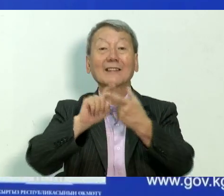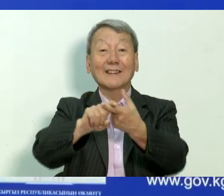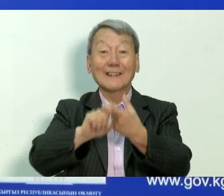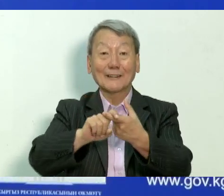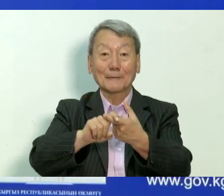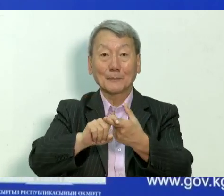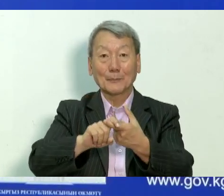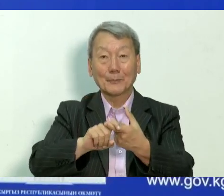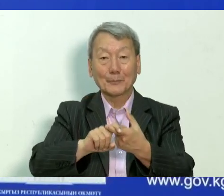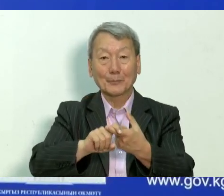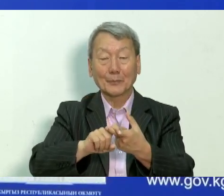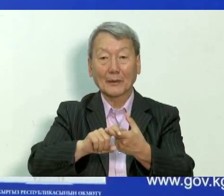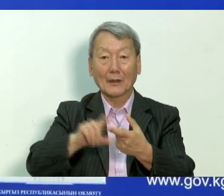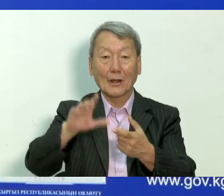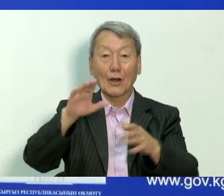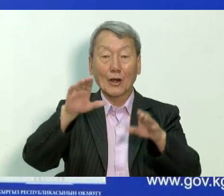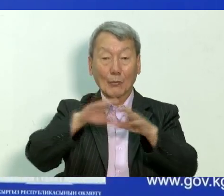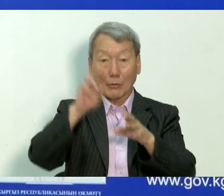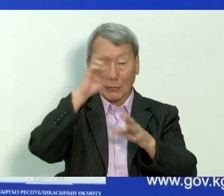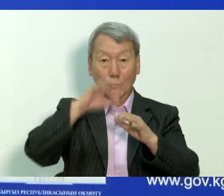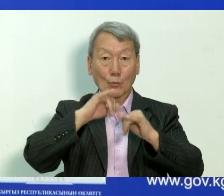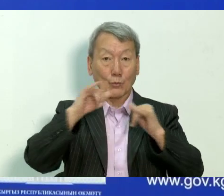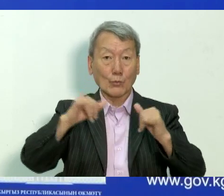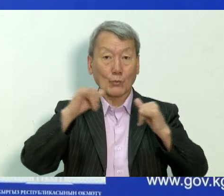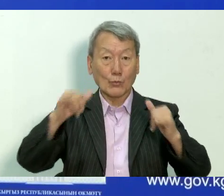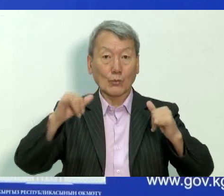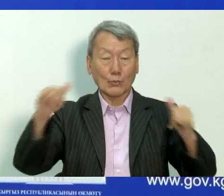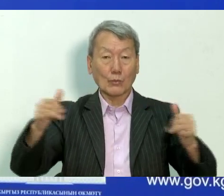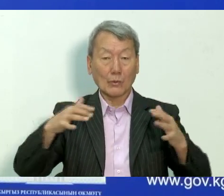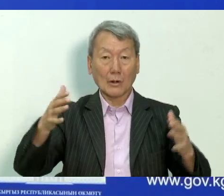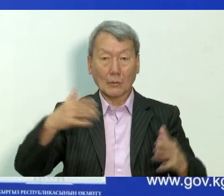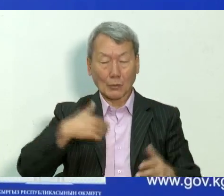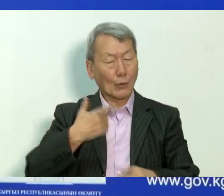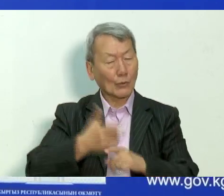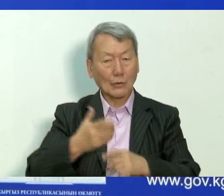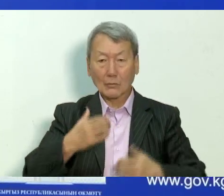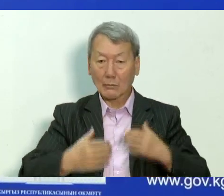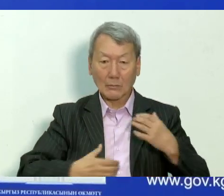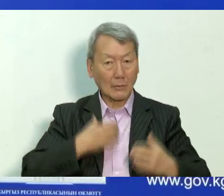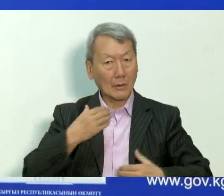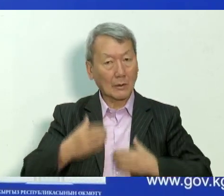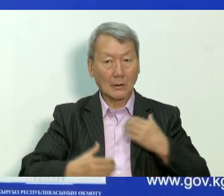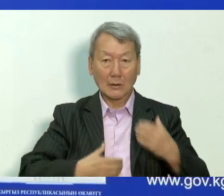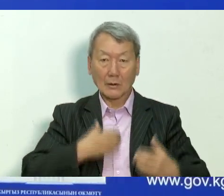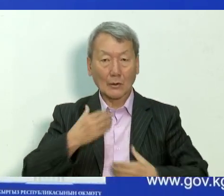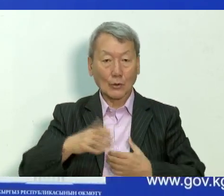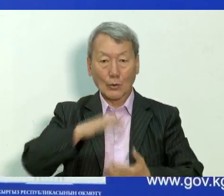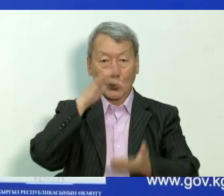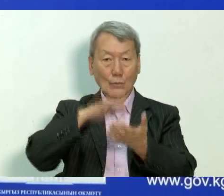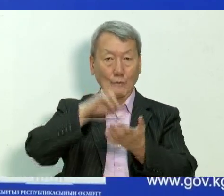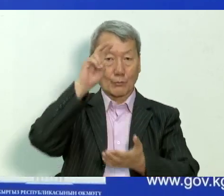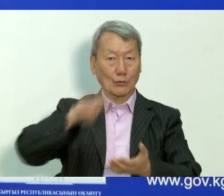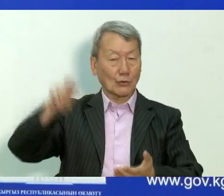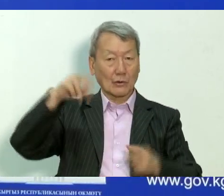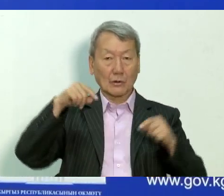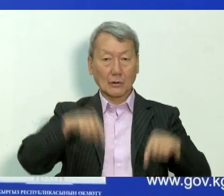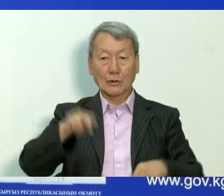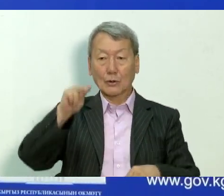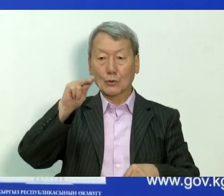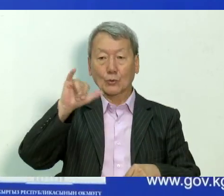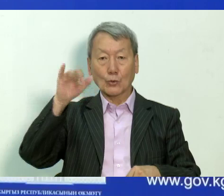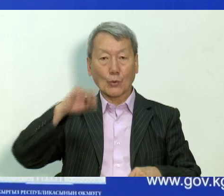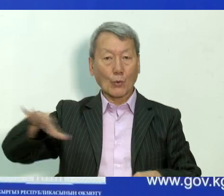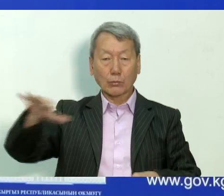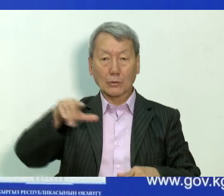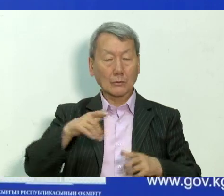граждан по стране увеличивается. Особенно нас тревожит ситуация в городе Бишкек, Чуйской